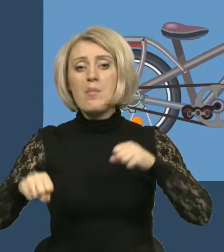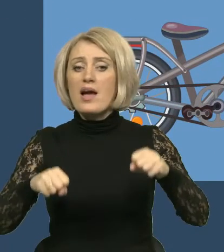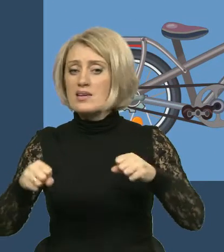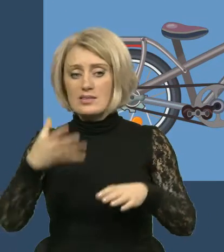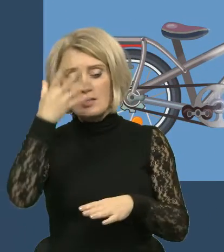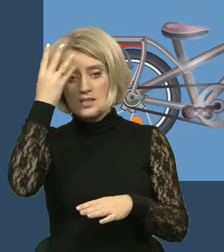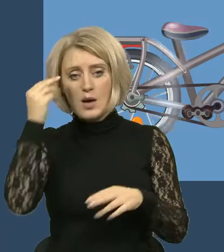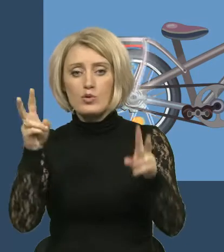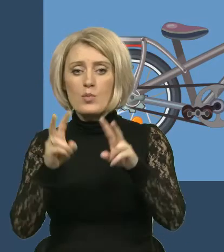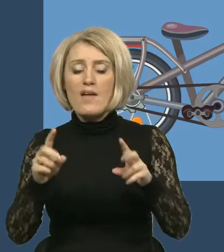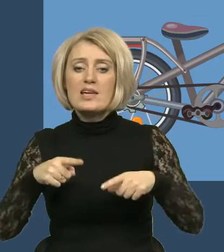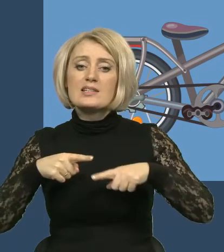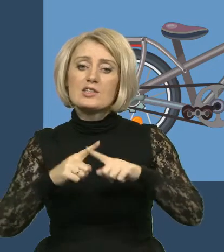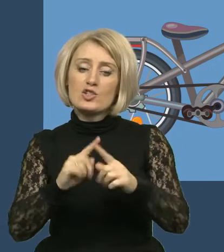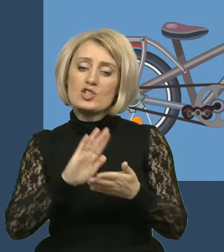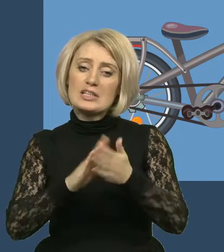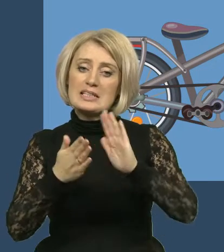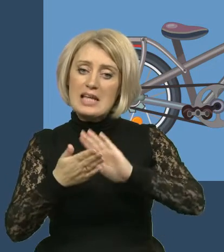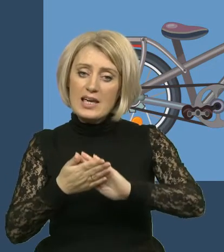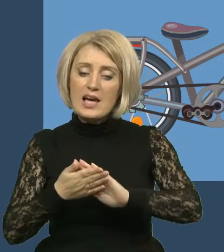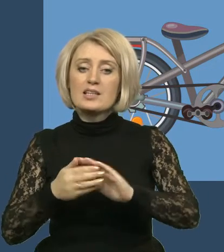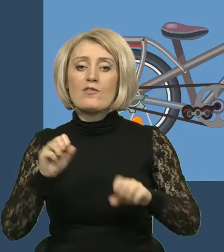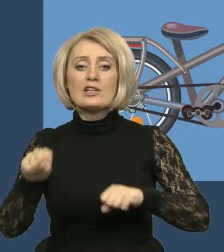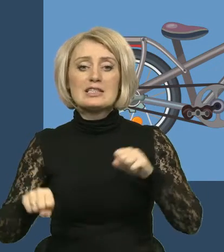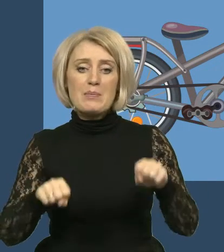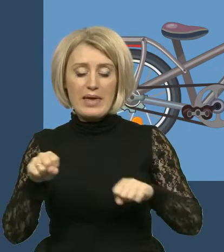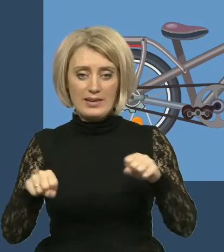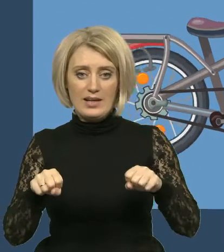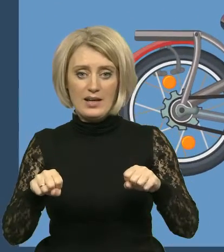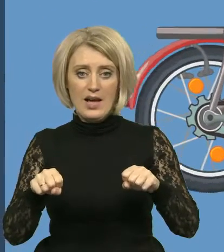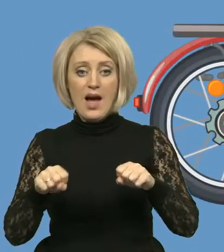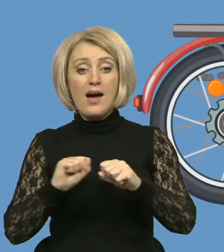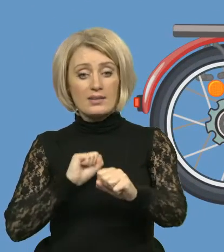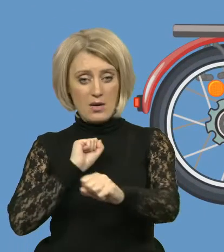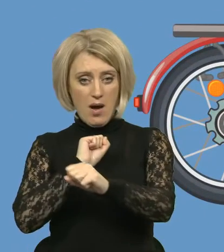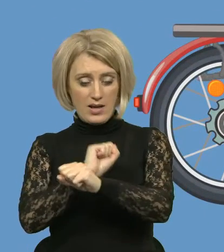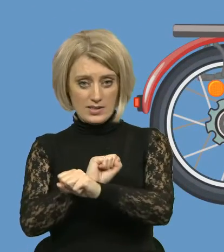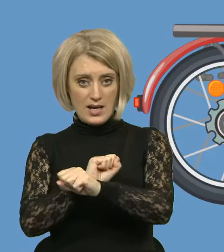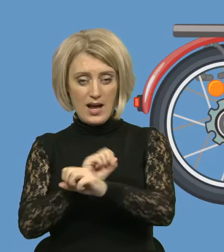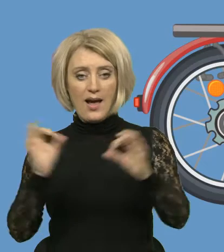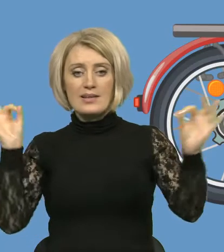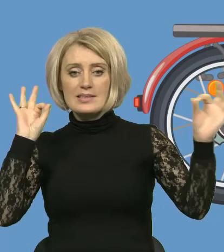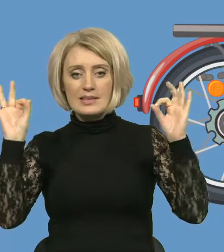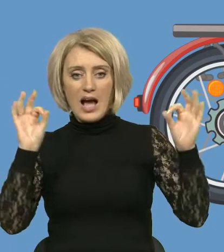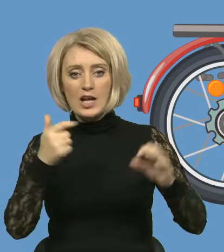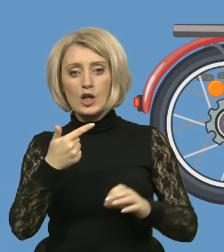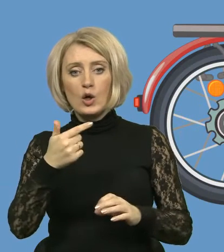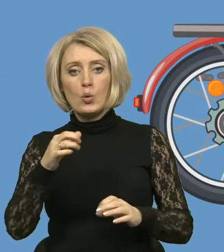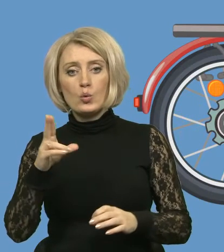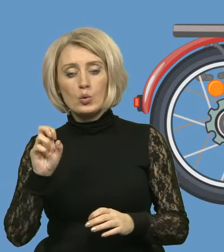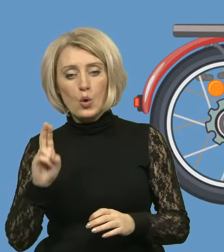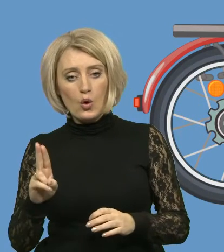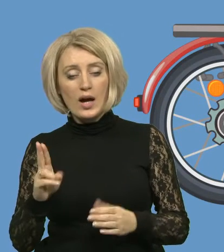забудь проверить техническое состояние велосипеда. Тормоза, сигнальный